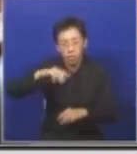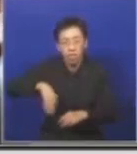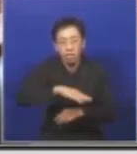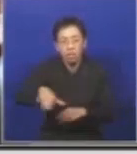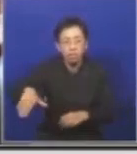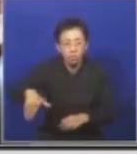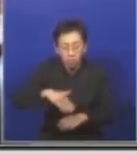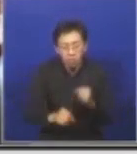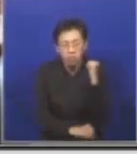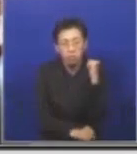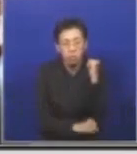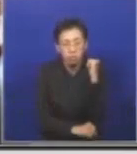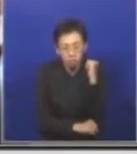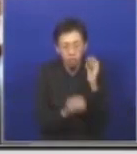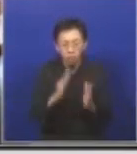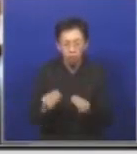สิ่งที่ยากจนผู้ด้อยโอกาส